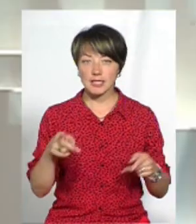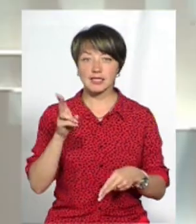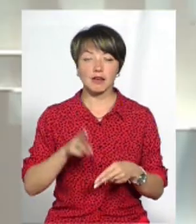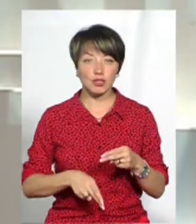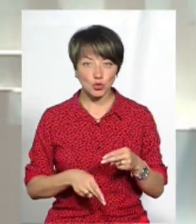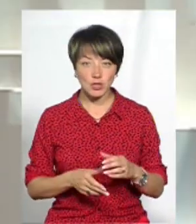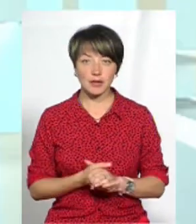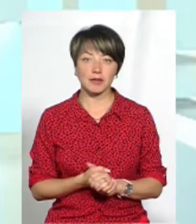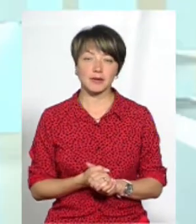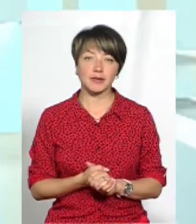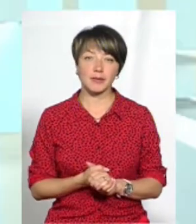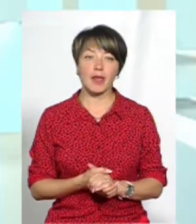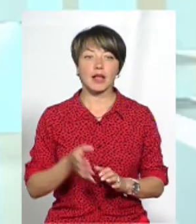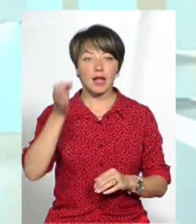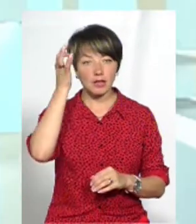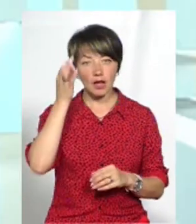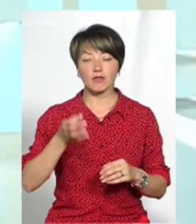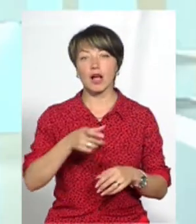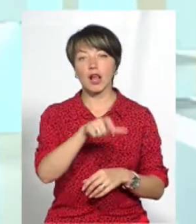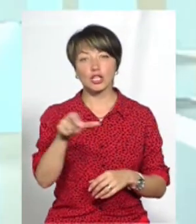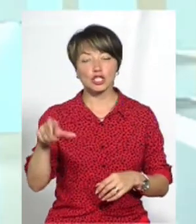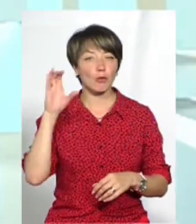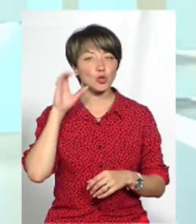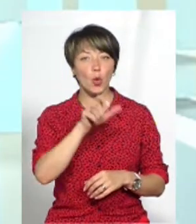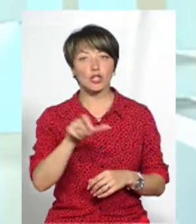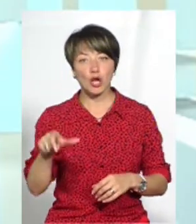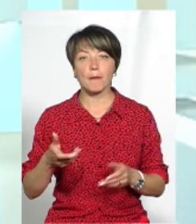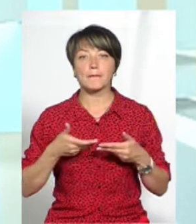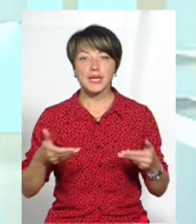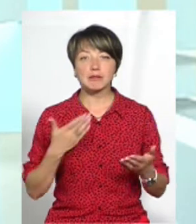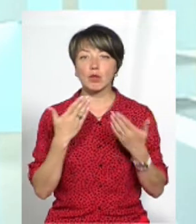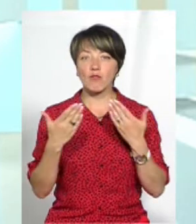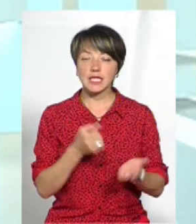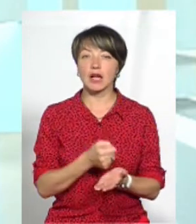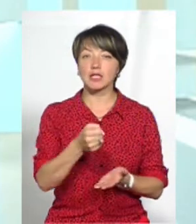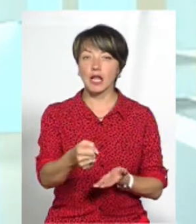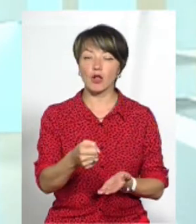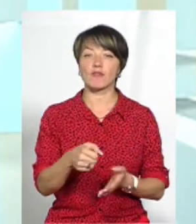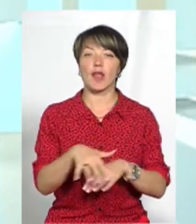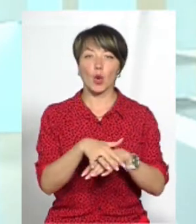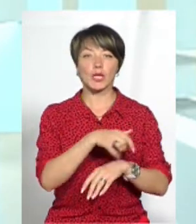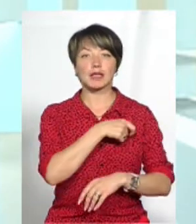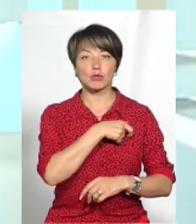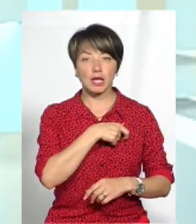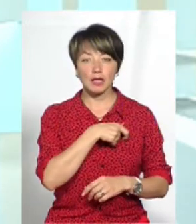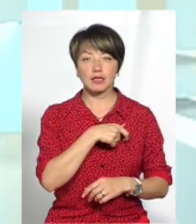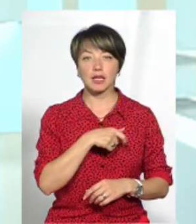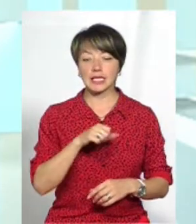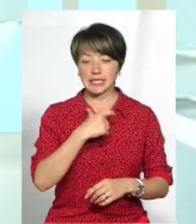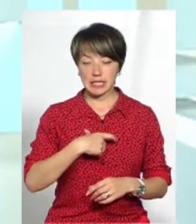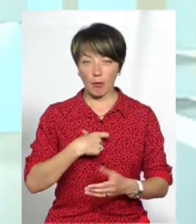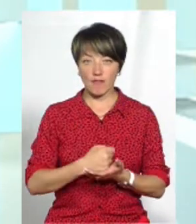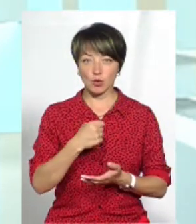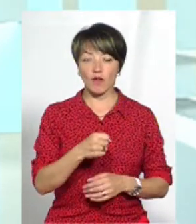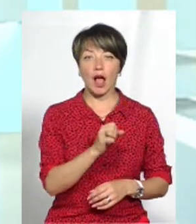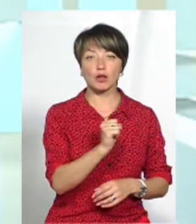вже добіг кінця. Нагадаю глядачам і слухачам, ми спілкувалися із кандидатом у народні депутати,